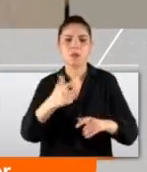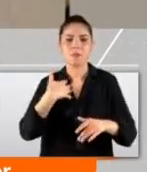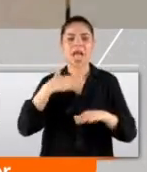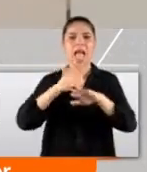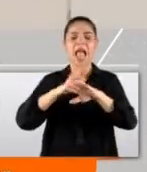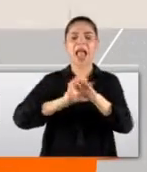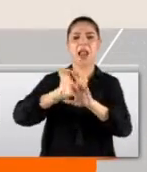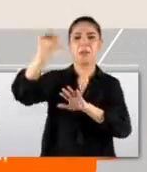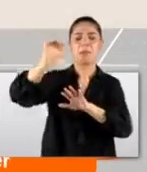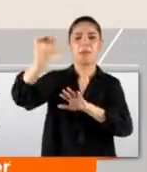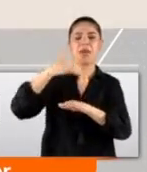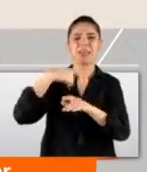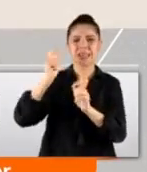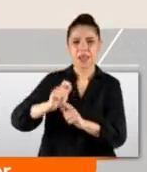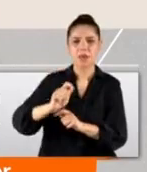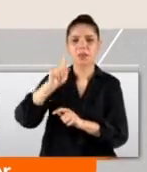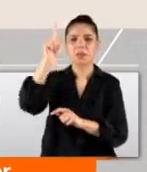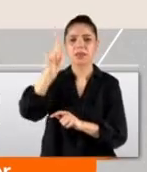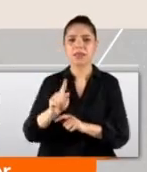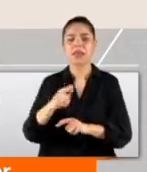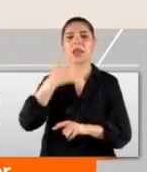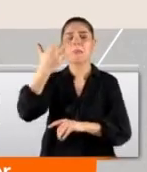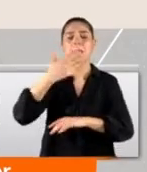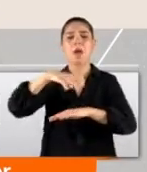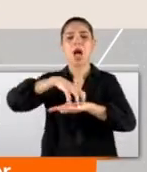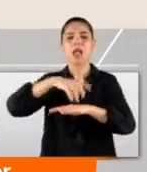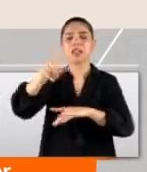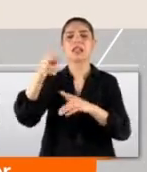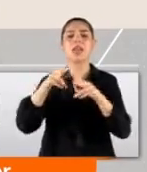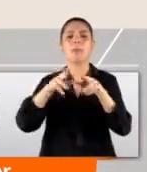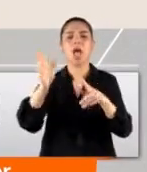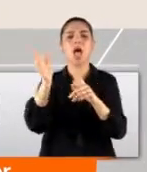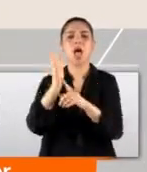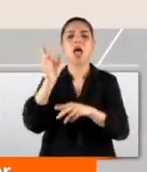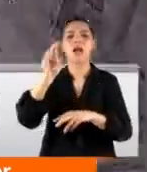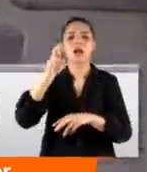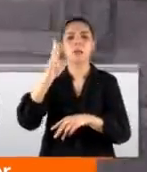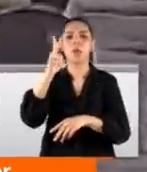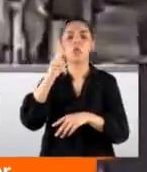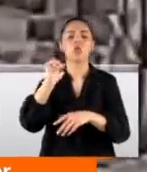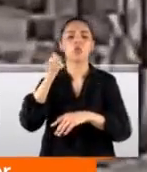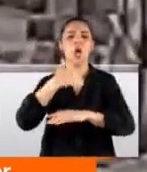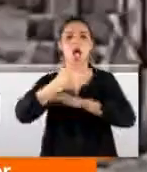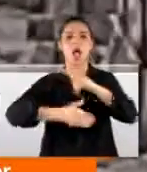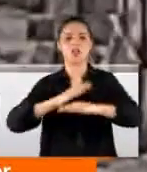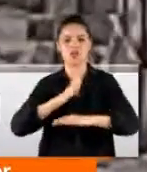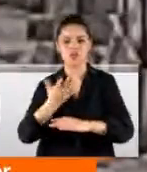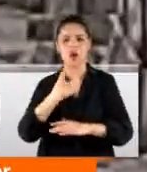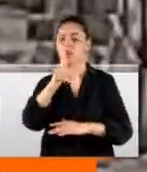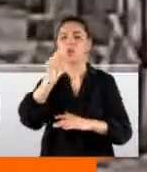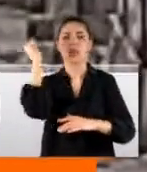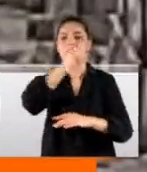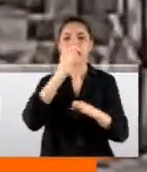kullandım. Tekmeler buraya geldi. İlk bana Marmara Adası'nda zaten kırık raporu verildi. 3 gün alçıda kaldı. Saldırının altında yatan